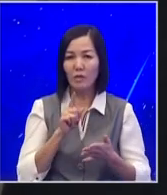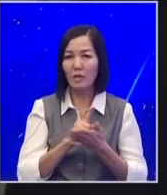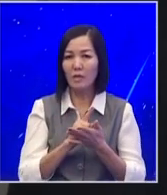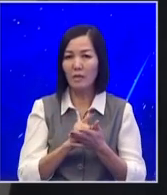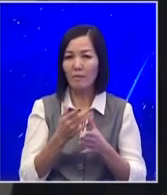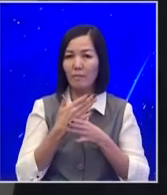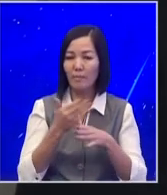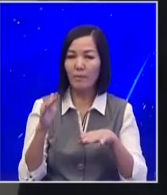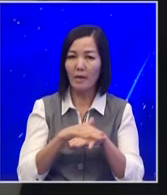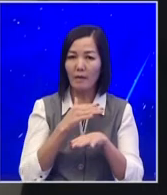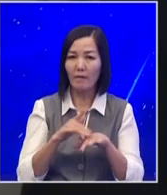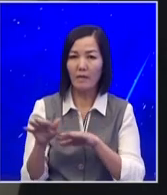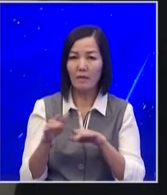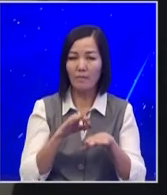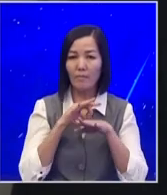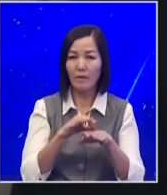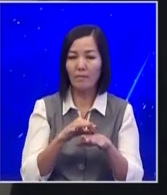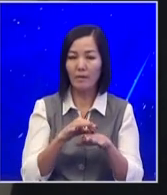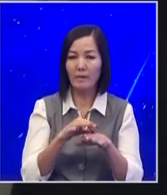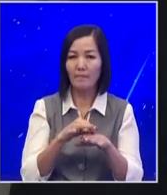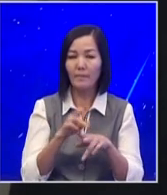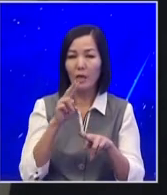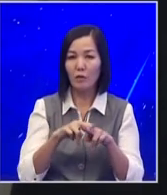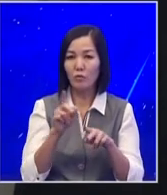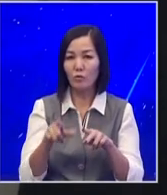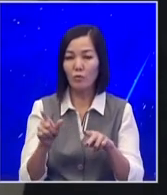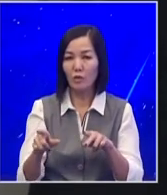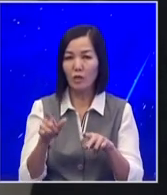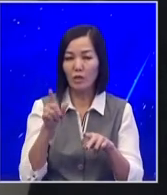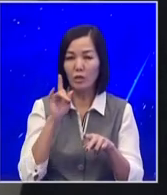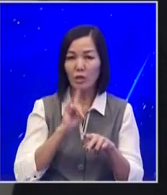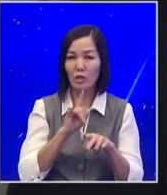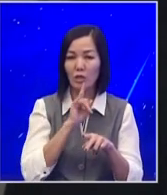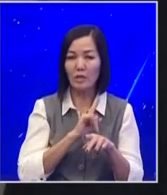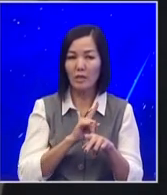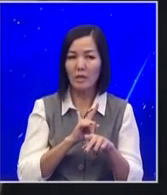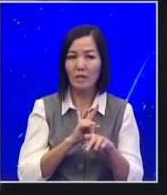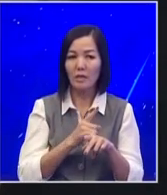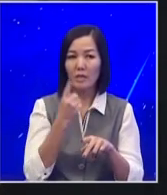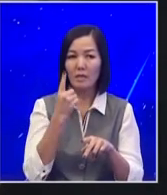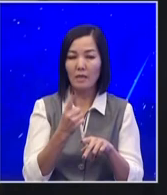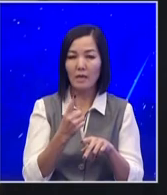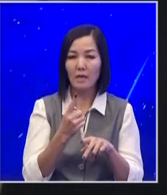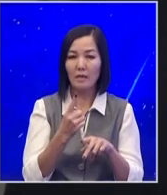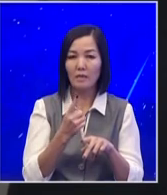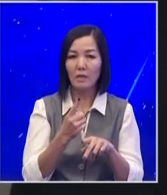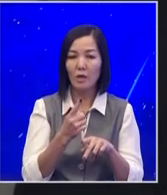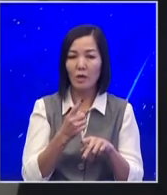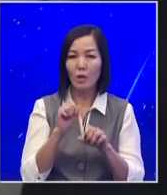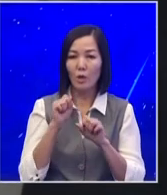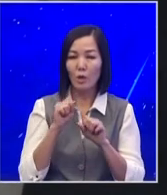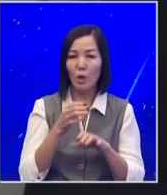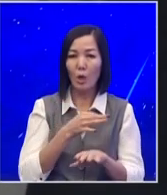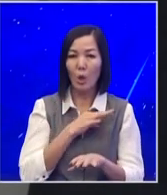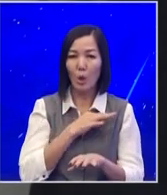качестве благотворительности, потому что осужденным на одного, вернее, один юрист